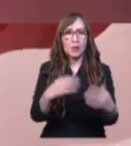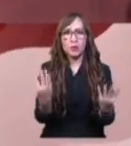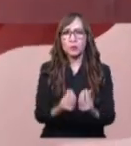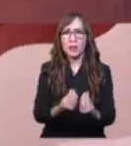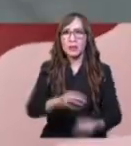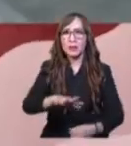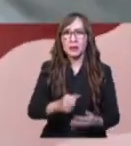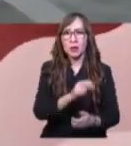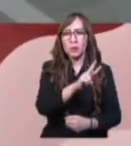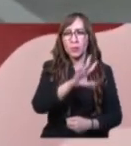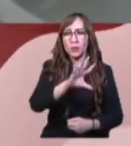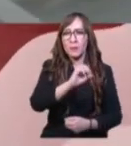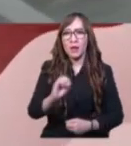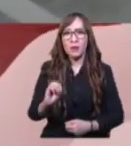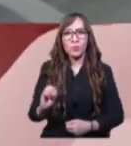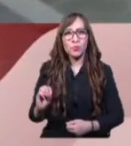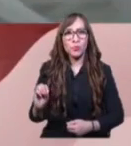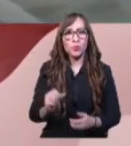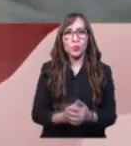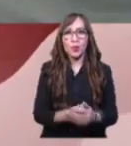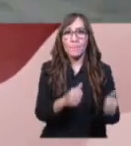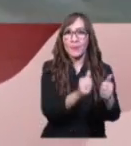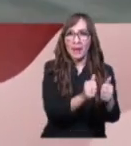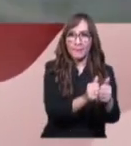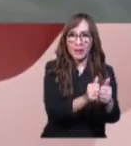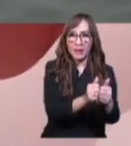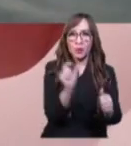sekitar 25.000 pendamping UMKM yang